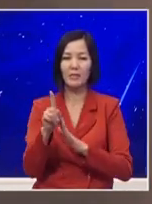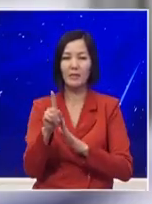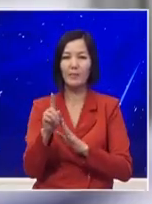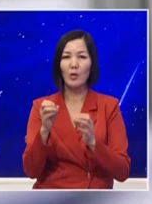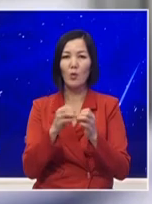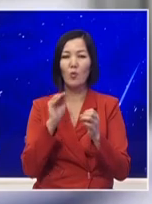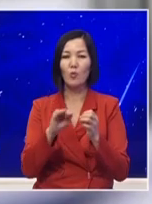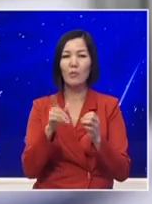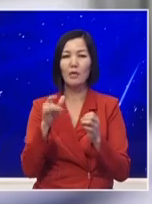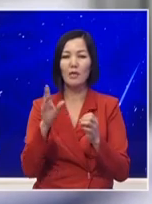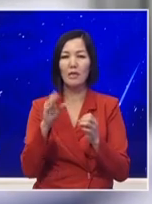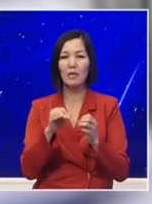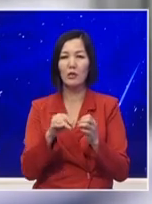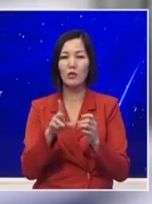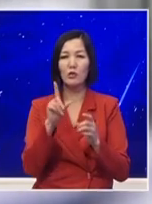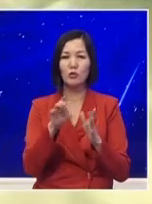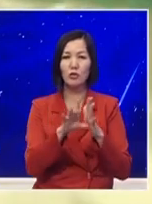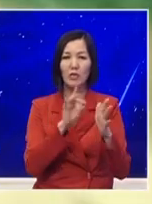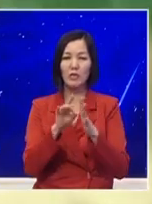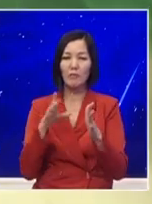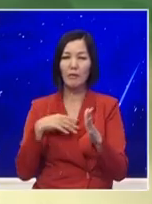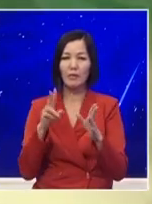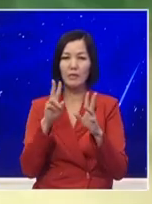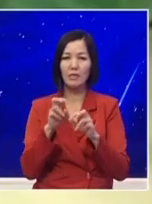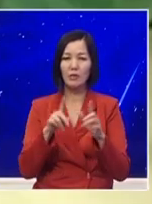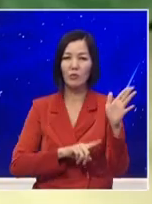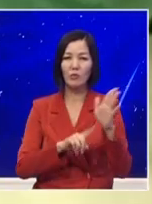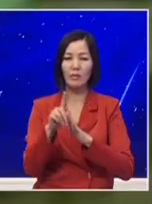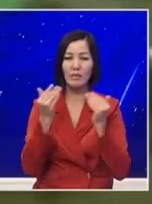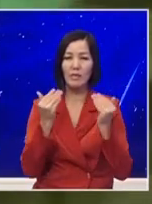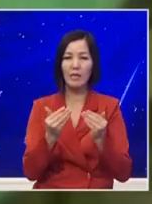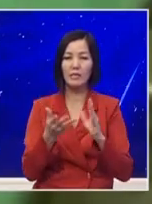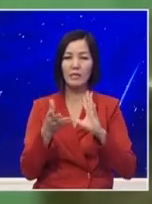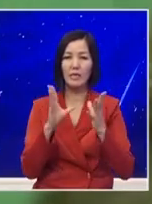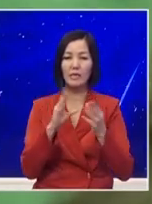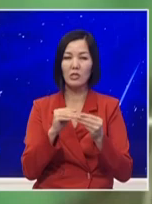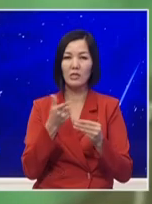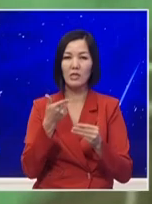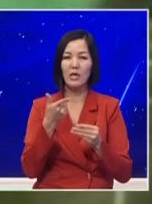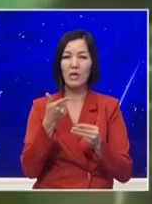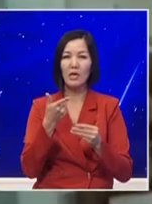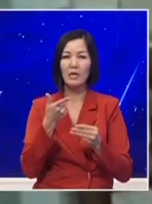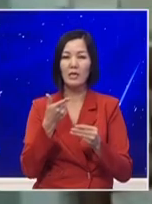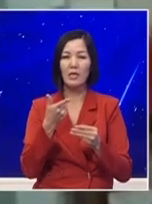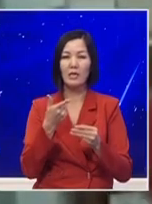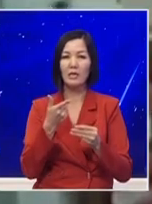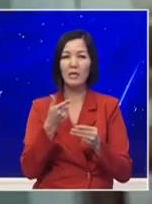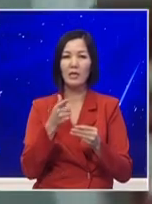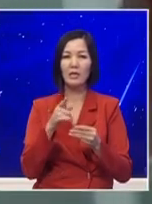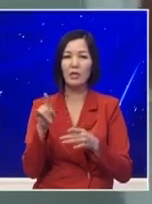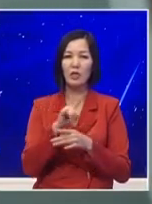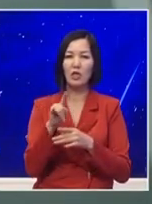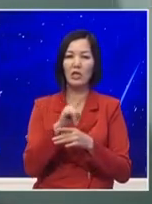мың геннің ішінен 100-ін іріктеп алды, арнайы зерттеуге көшкен. Нәтижесінде КАТ-7 генін анықтап, оның сүт қоректілердің